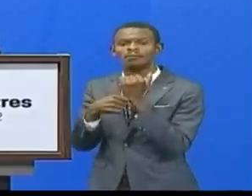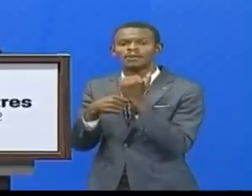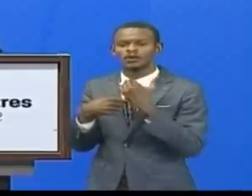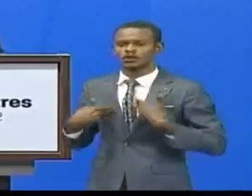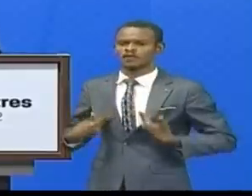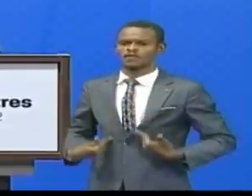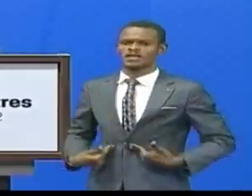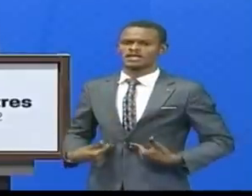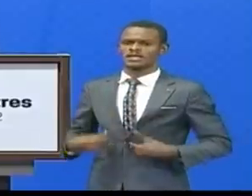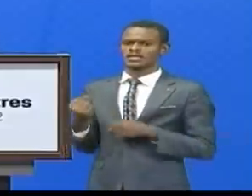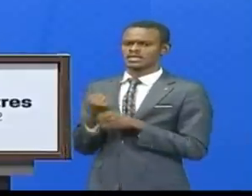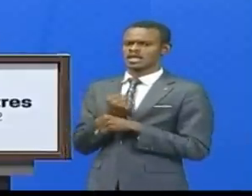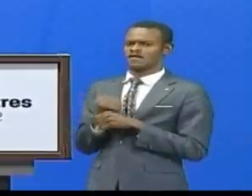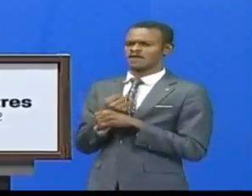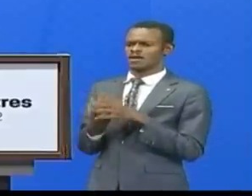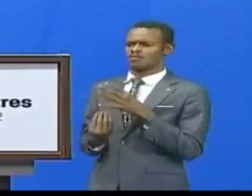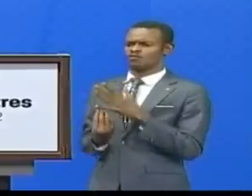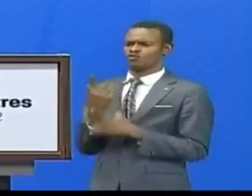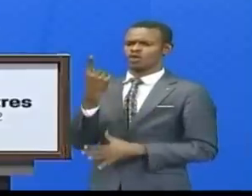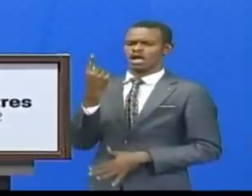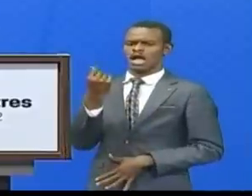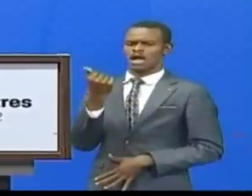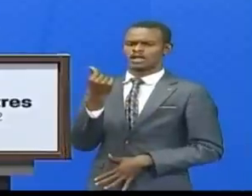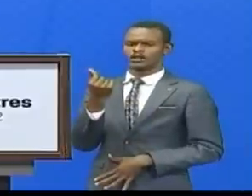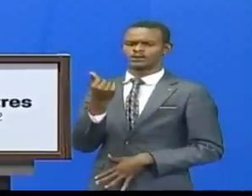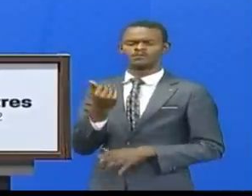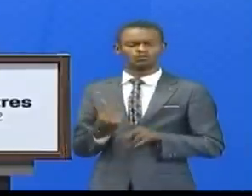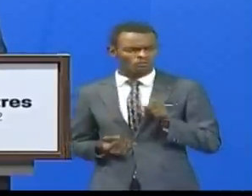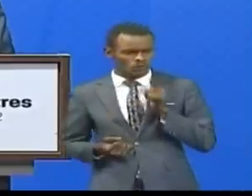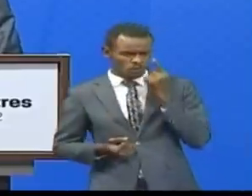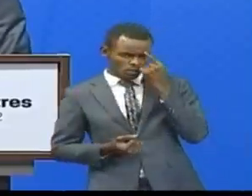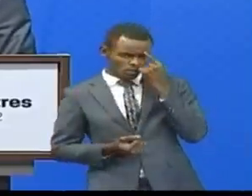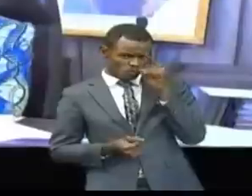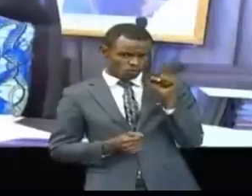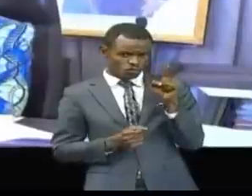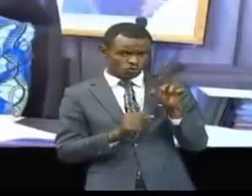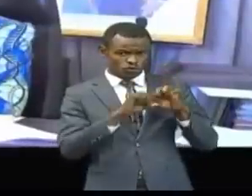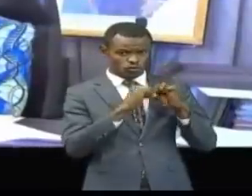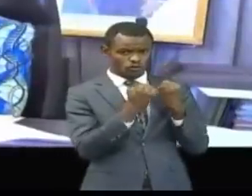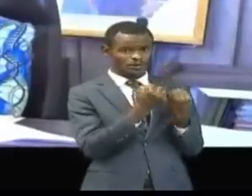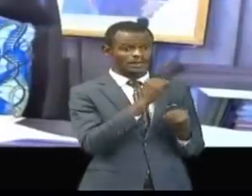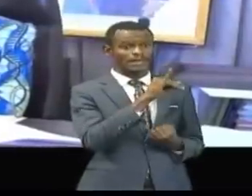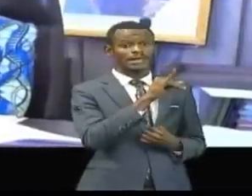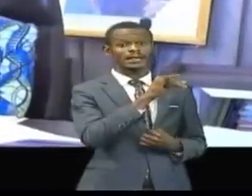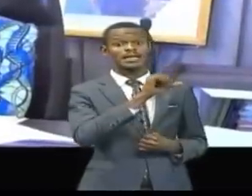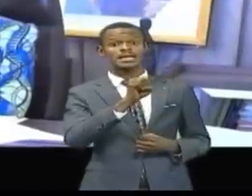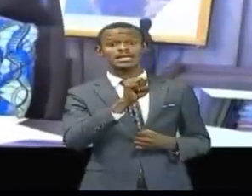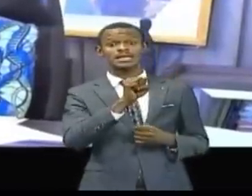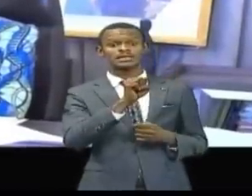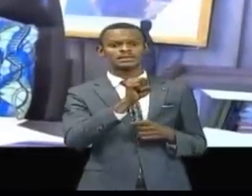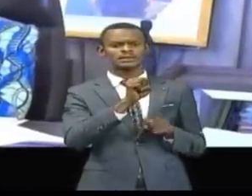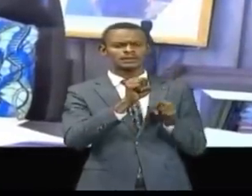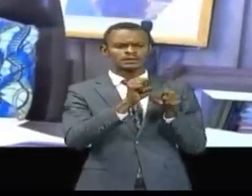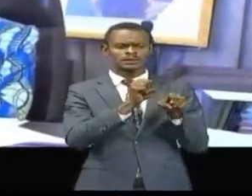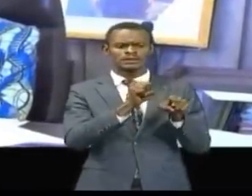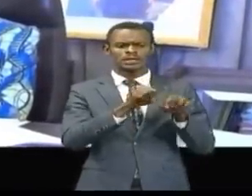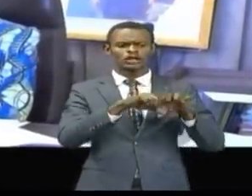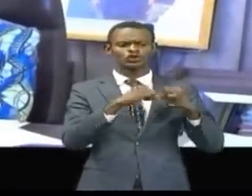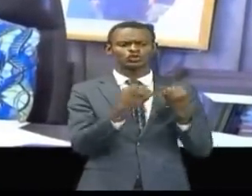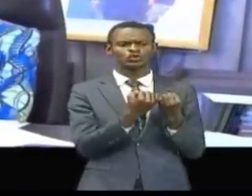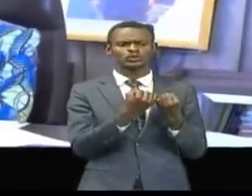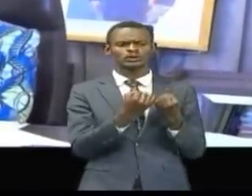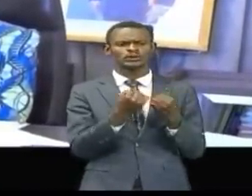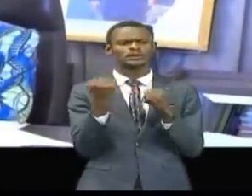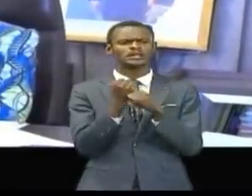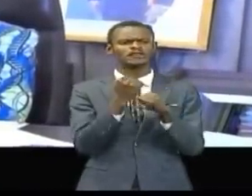L'impôt sur les sociétés s'applique uniquement aux bénéfices réalisés par les sociétés et autres personnes morales,